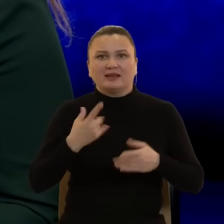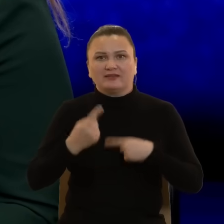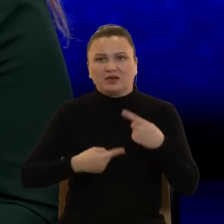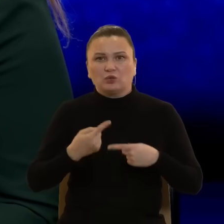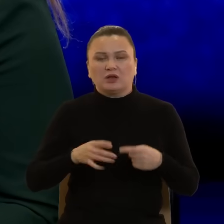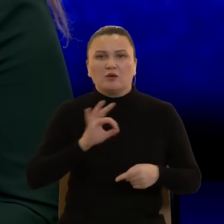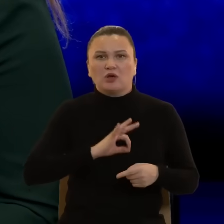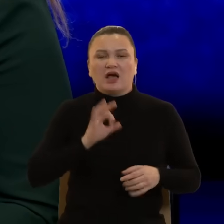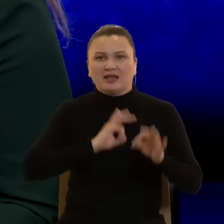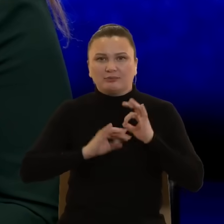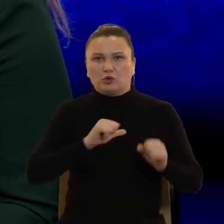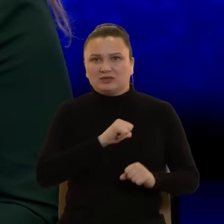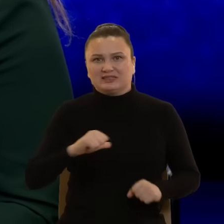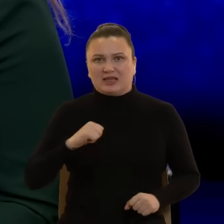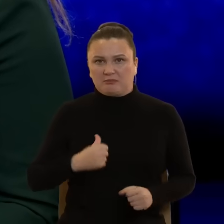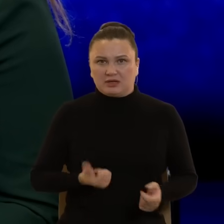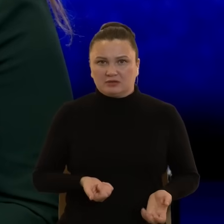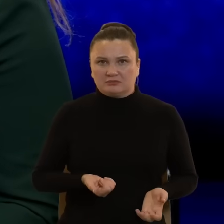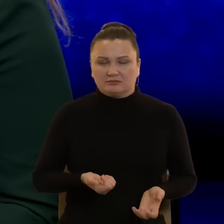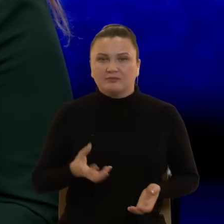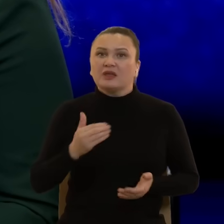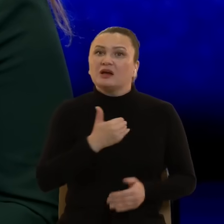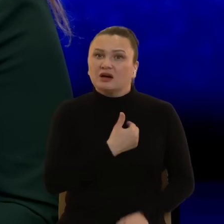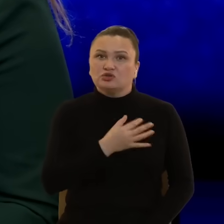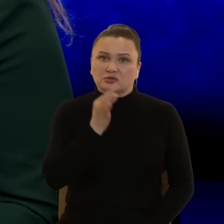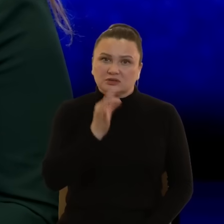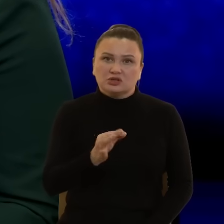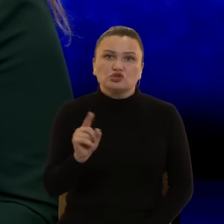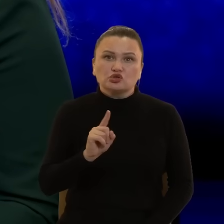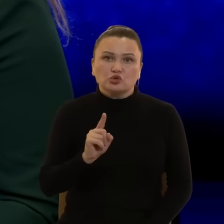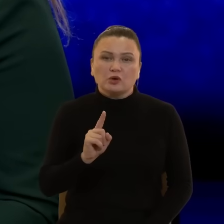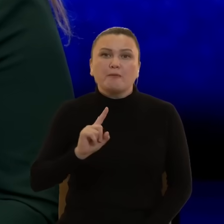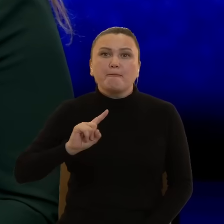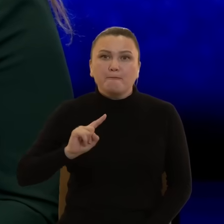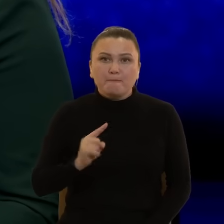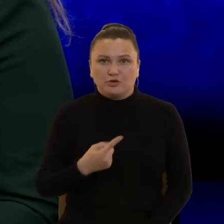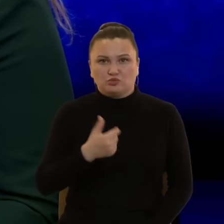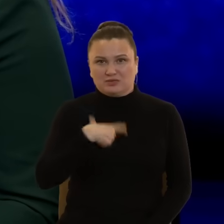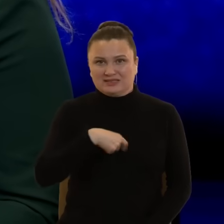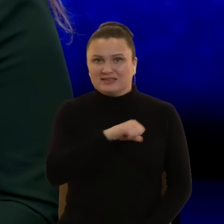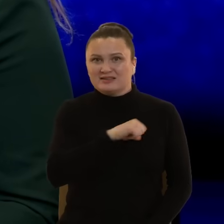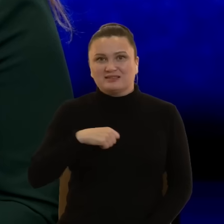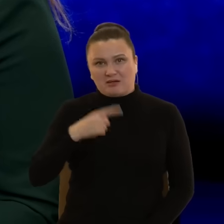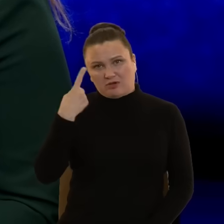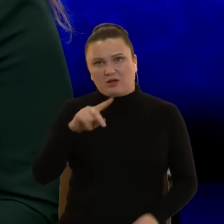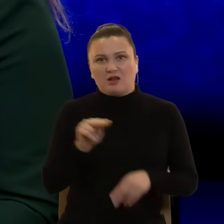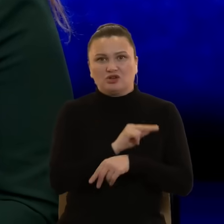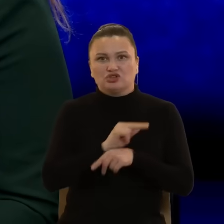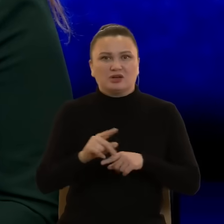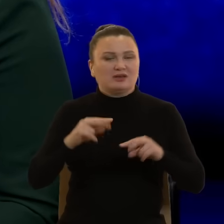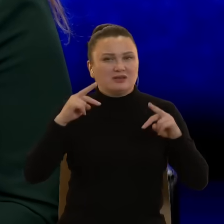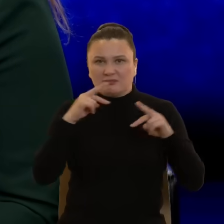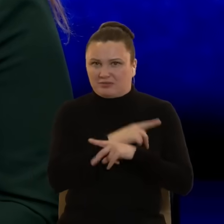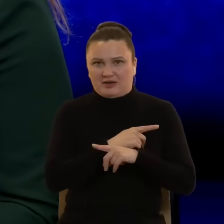регулярно, пользуются антибиотиками самостоятельно. Еще раз хочу отметить, что все-таки почему самолечение антибиотиками — это